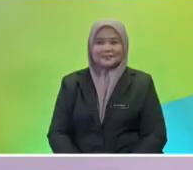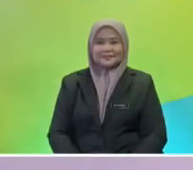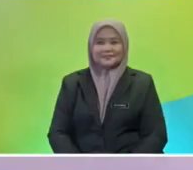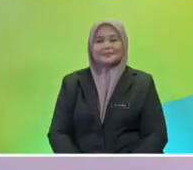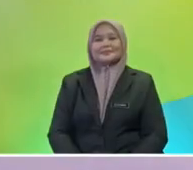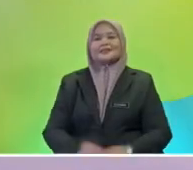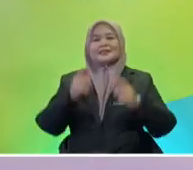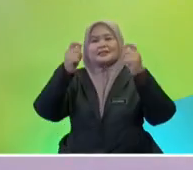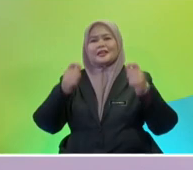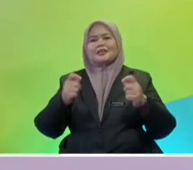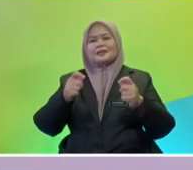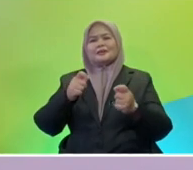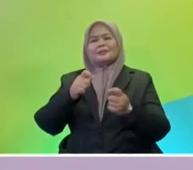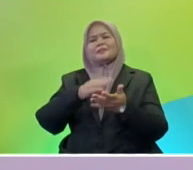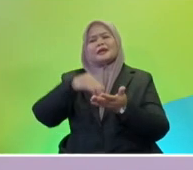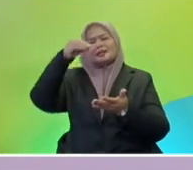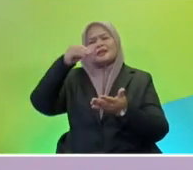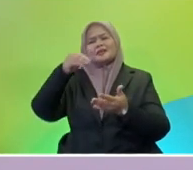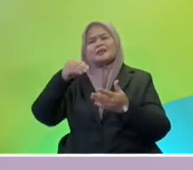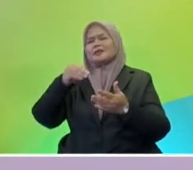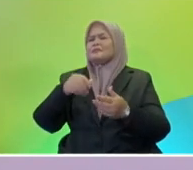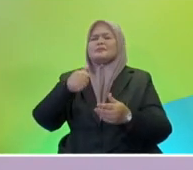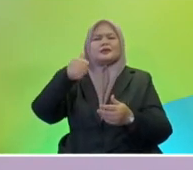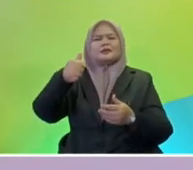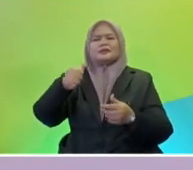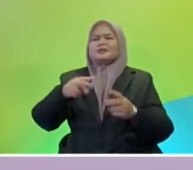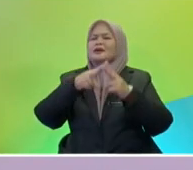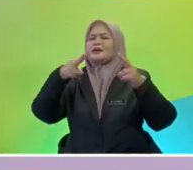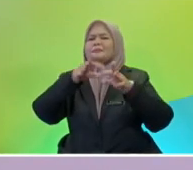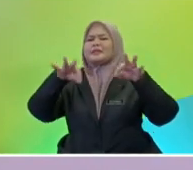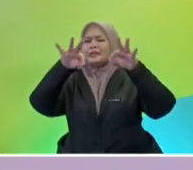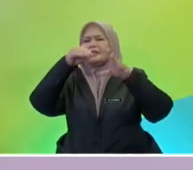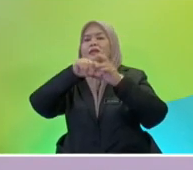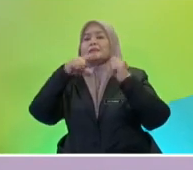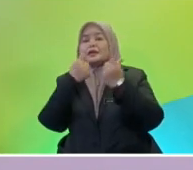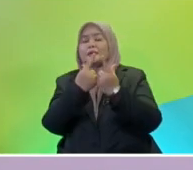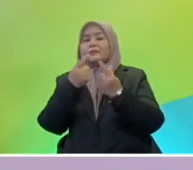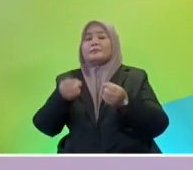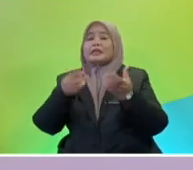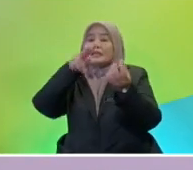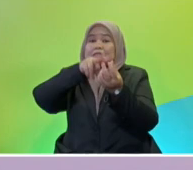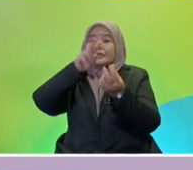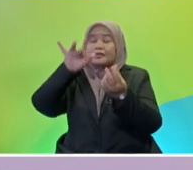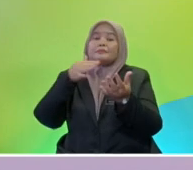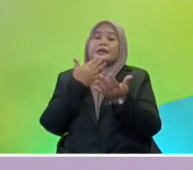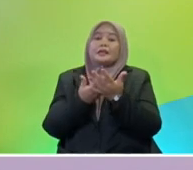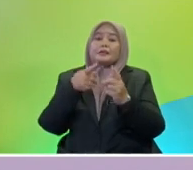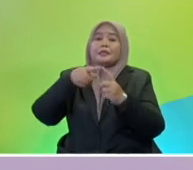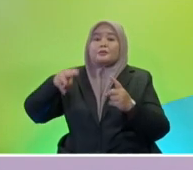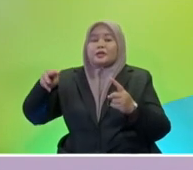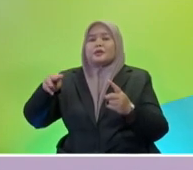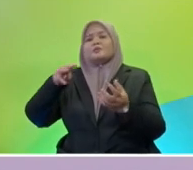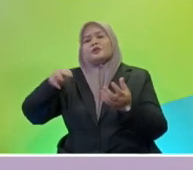teknik pembelajaran yang menarik cukup penting dalam pembelajaran di dalam kelas memberikan satu infaq yang berkesan kepada murid-murid untuk menjadi